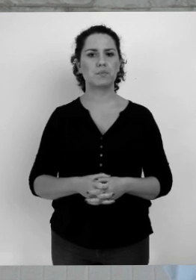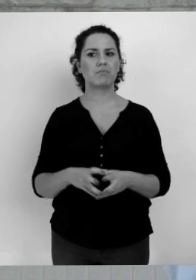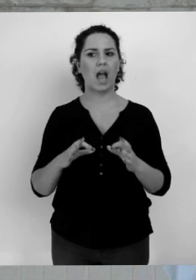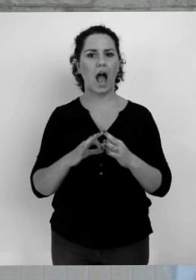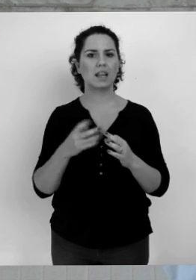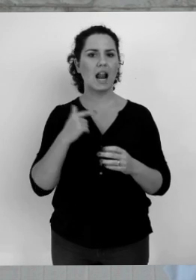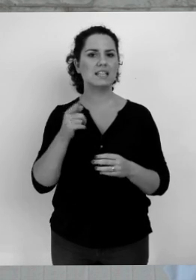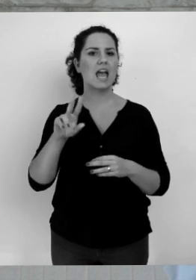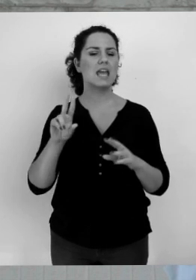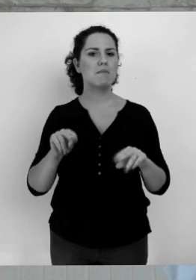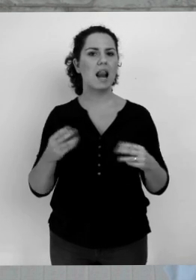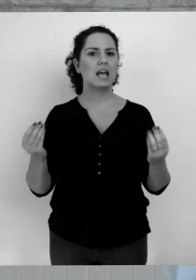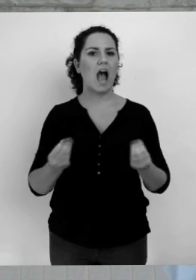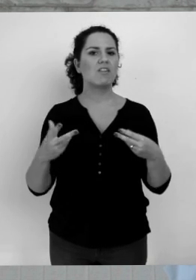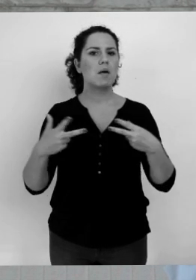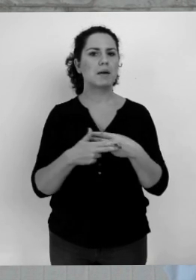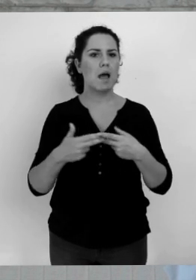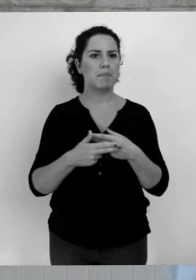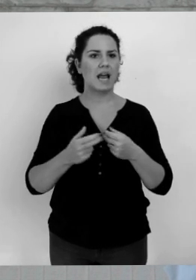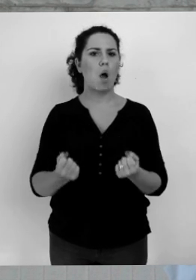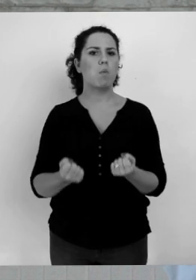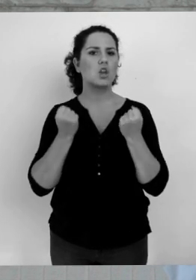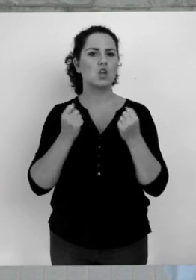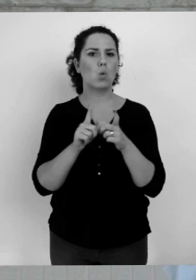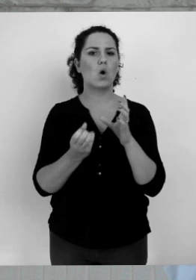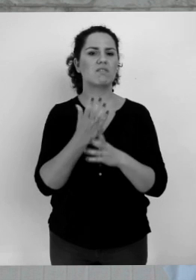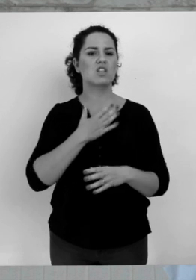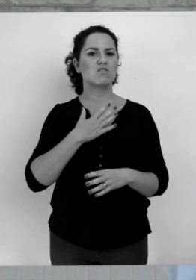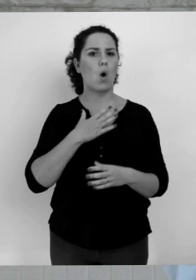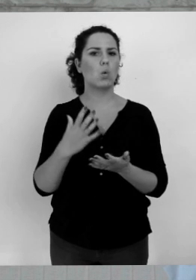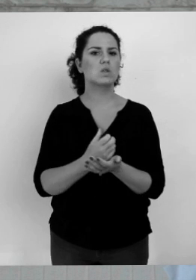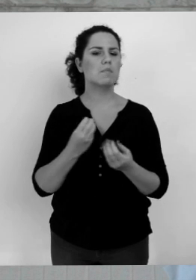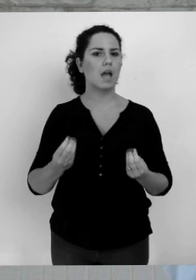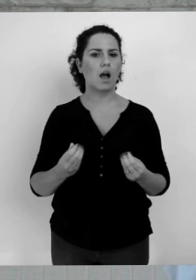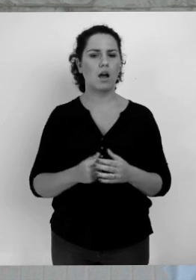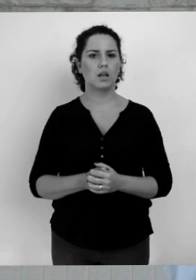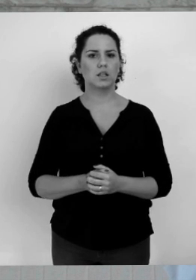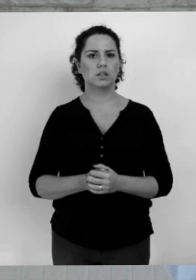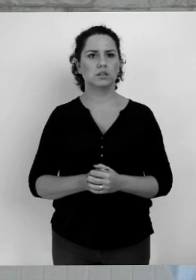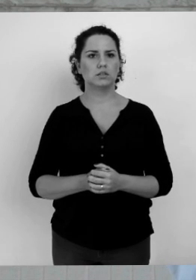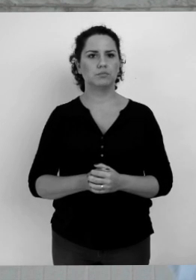A da li ste imali kakve prepreke, poteškoće u ostvarivanju svog uspjeha?